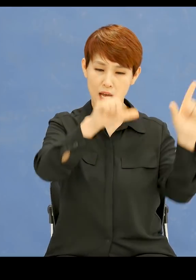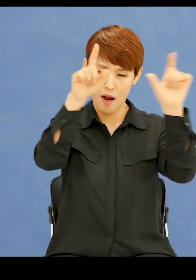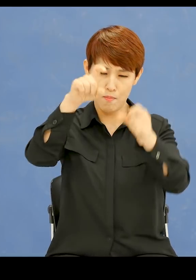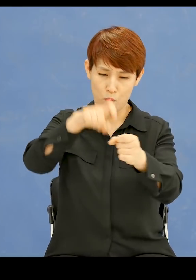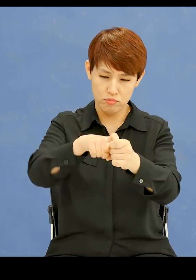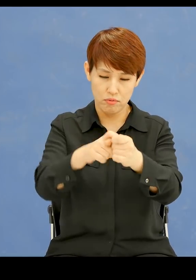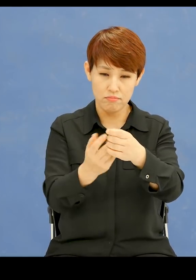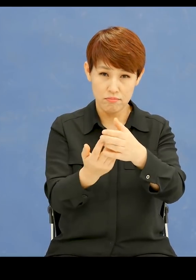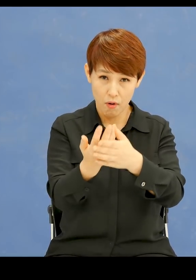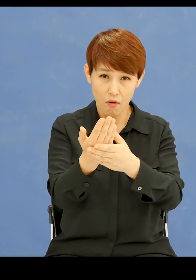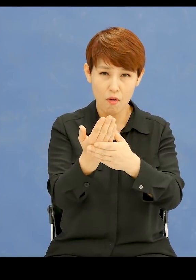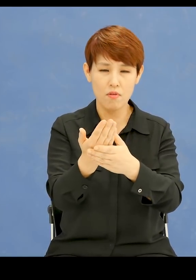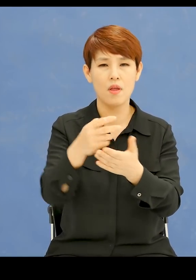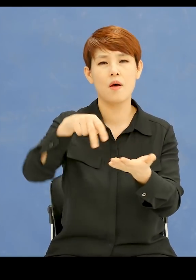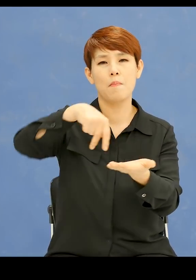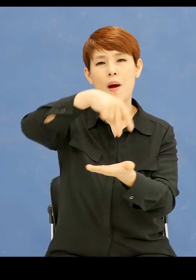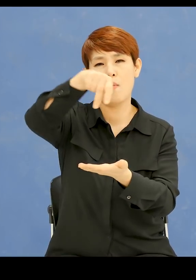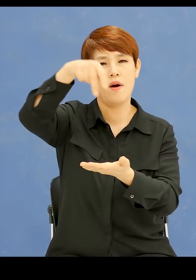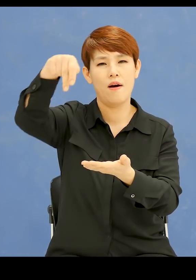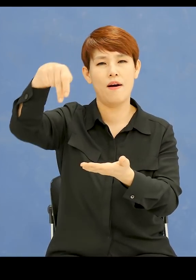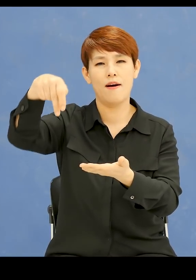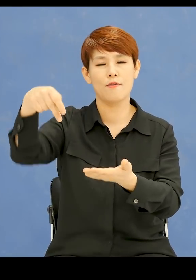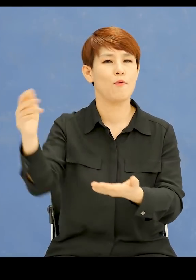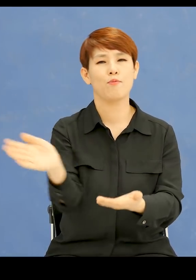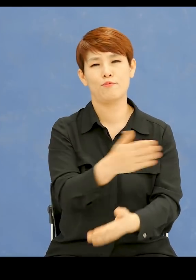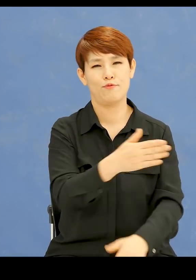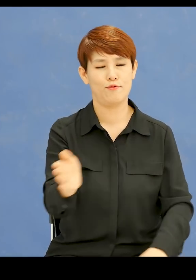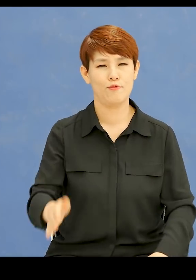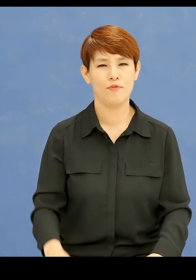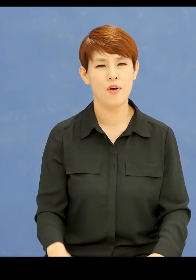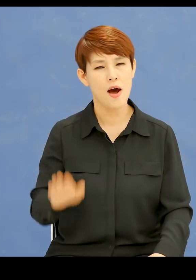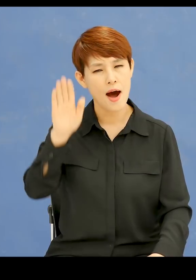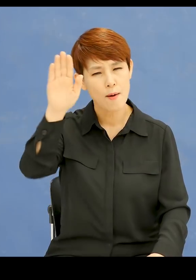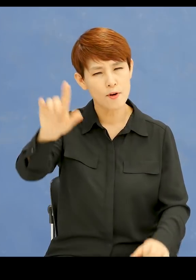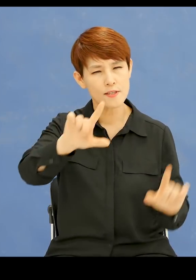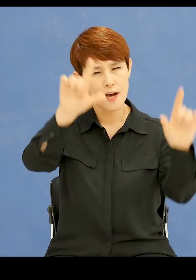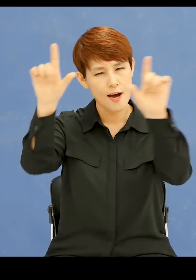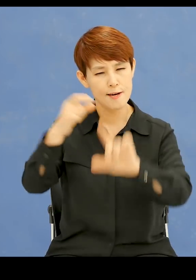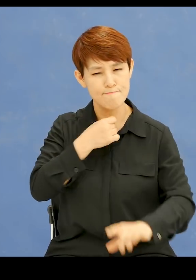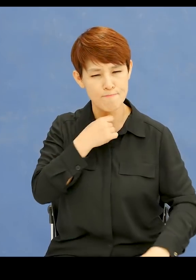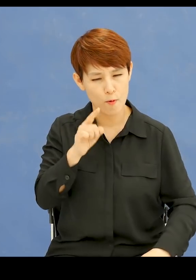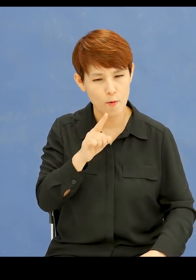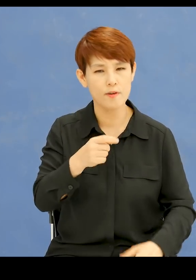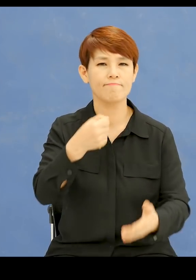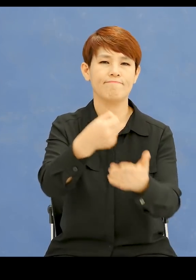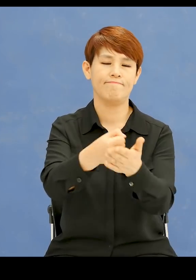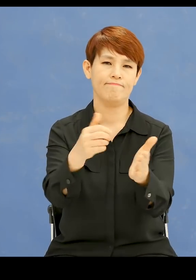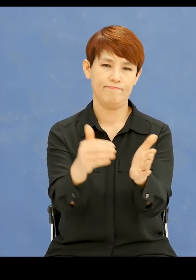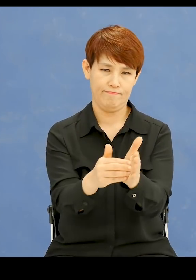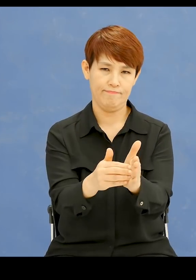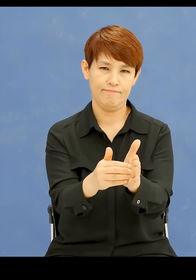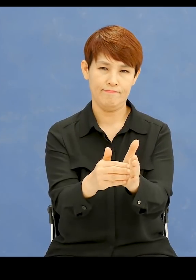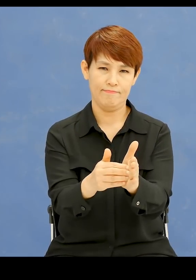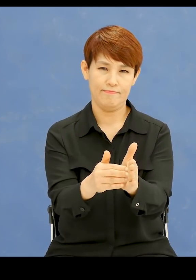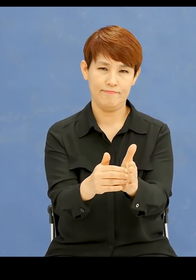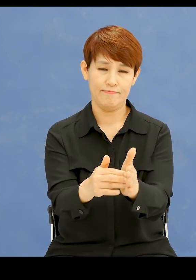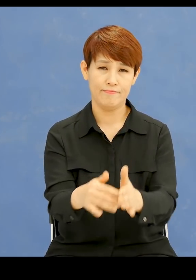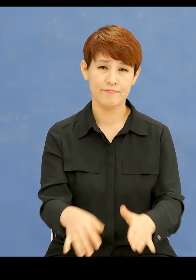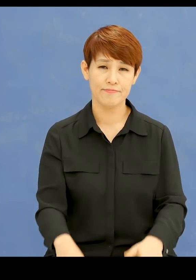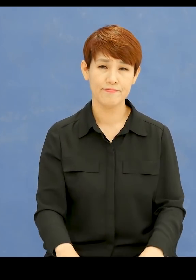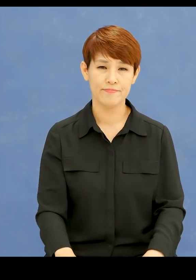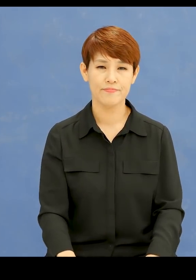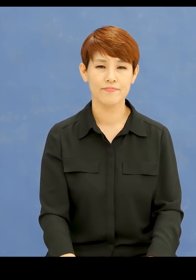소위 방황이라는 게 사라지는 거예요. 내가 이제 어떻게 살아야 되겠다라는 어떤 그 어린아이가 방향이 설정된 거잖아요. 네네.